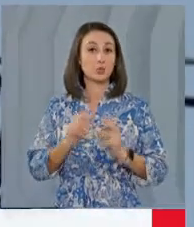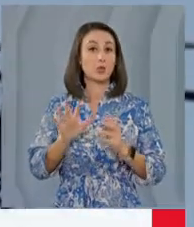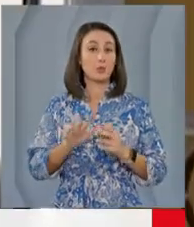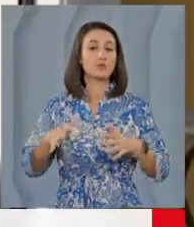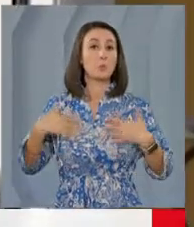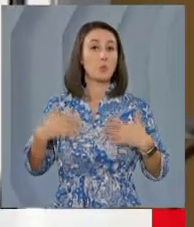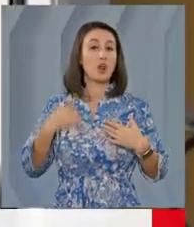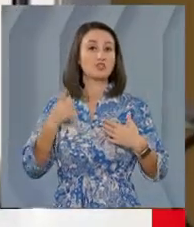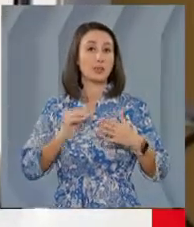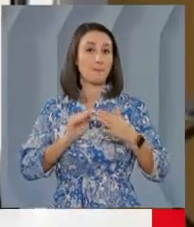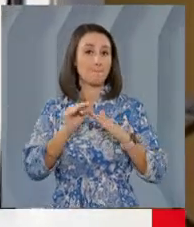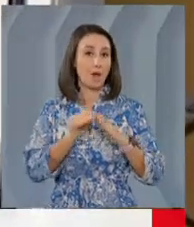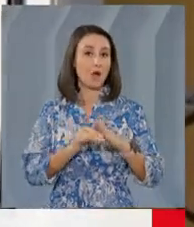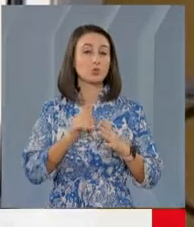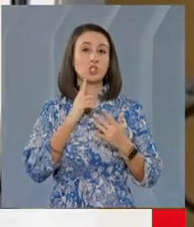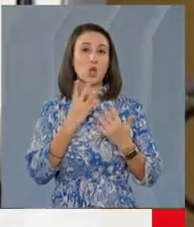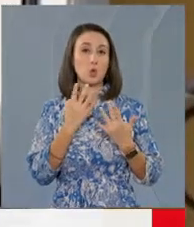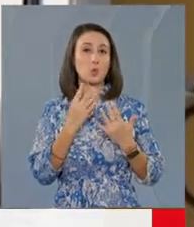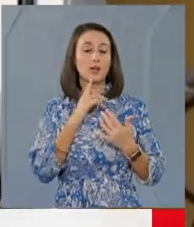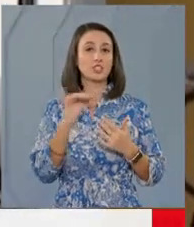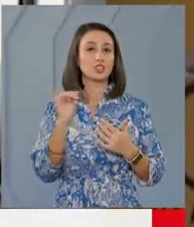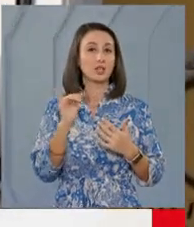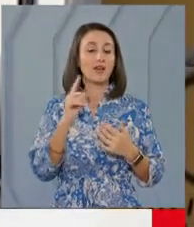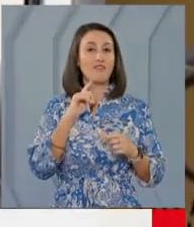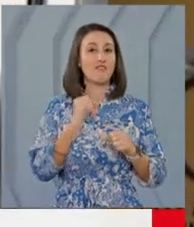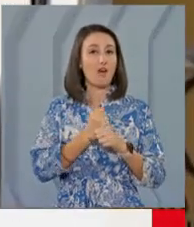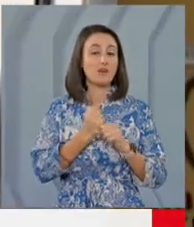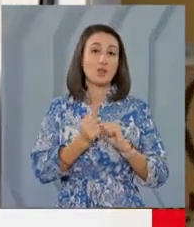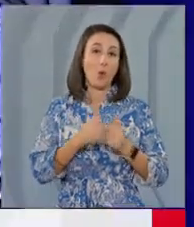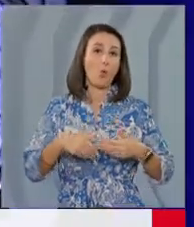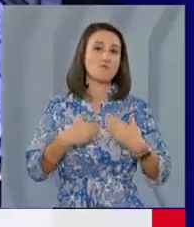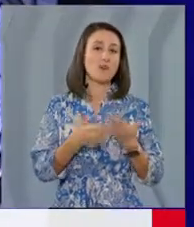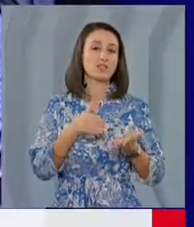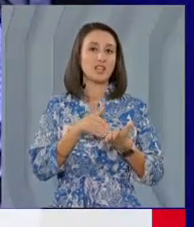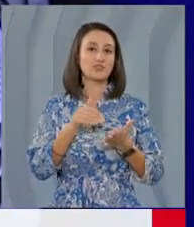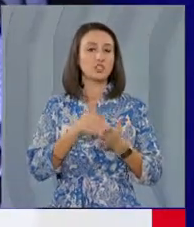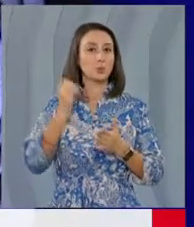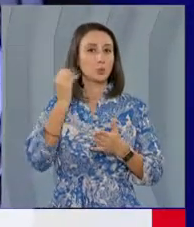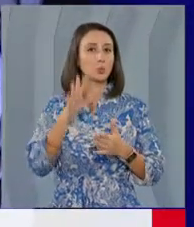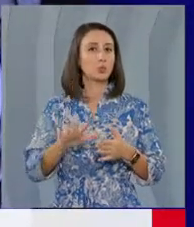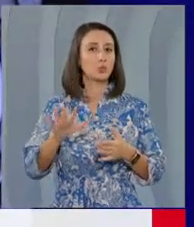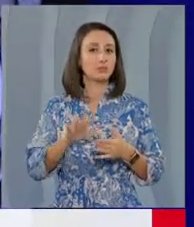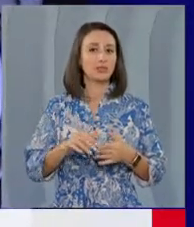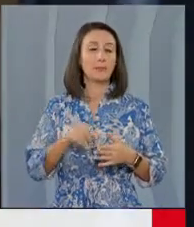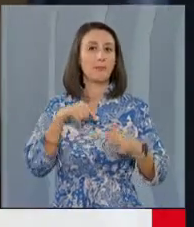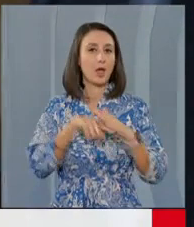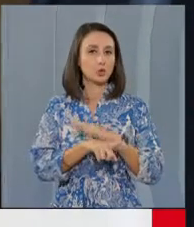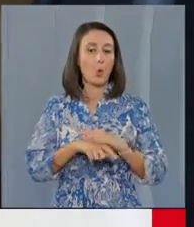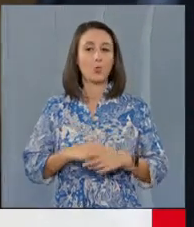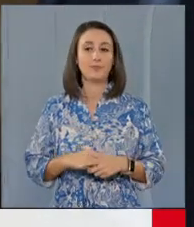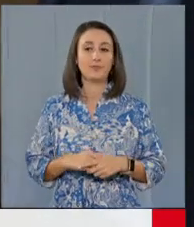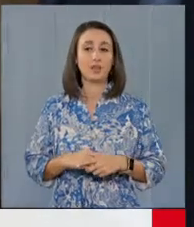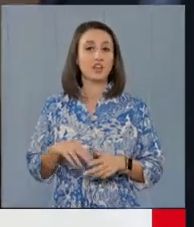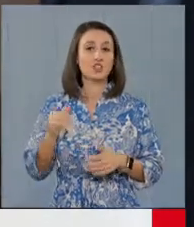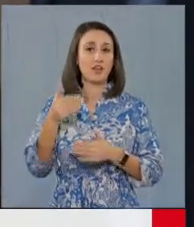se vor bucura de aceste praguri se numără operatorii ce prestează sau furnizează serviciile de utilități publice, inclusiv Metrorex S.A.,